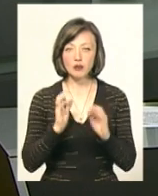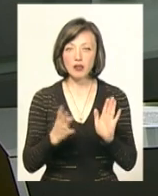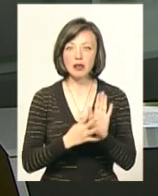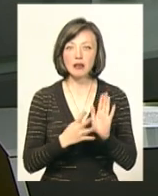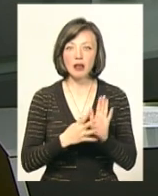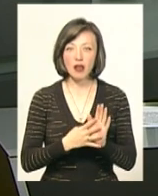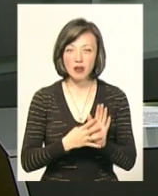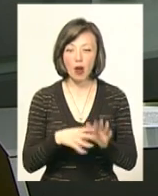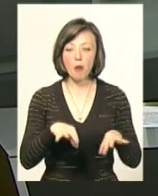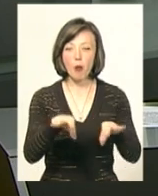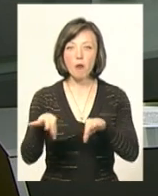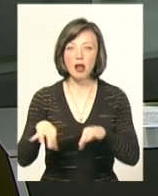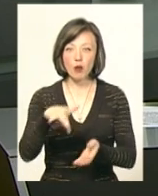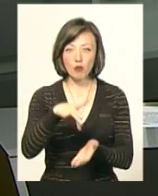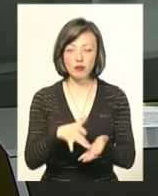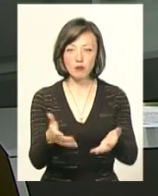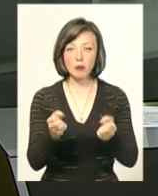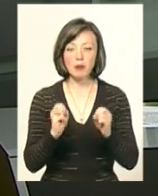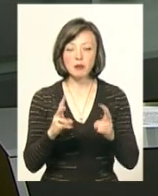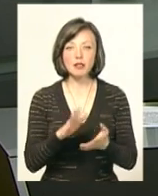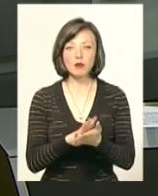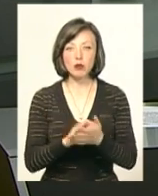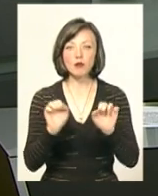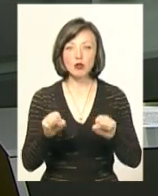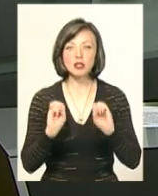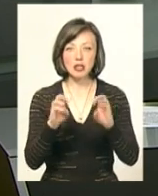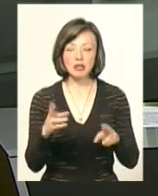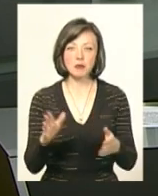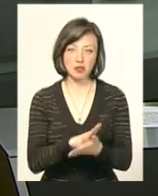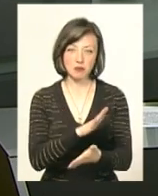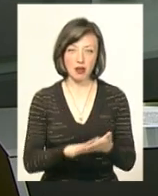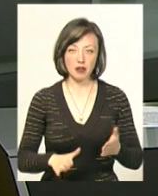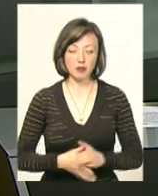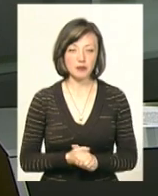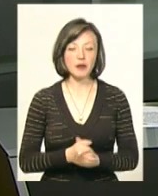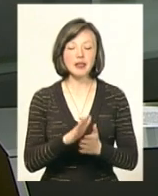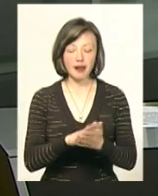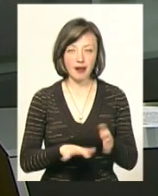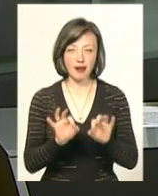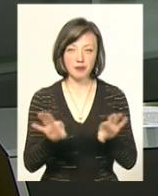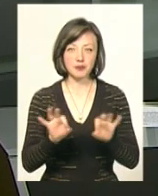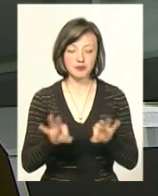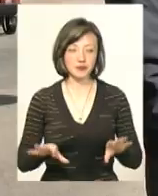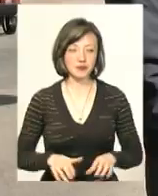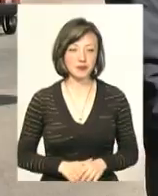9 мобільних пунктів прийому. Небезпечні відходи тут можна здати безоплатно. Тетяна Присикар продовжує тему.